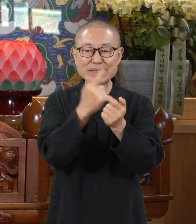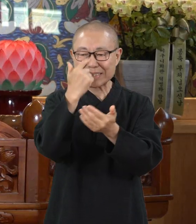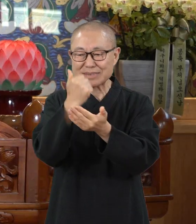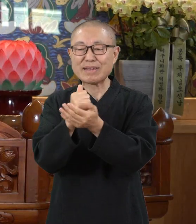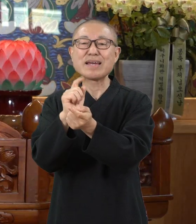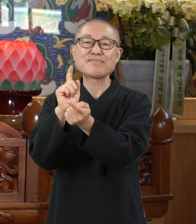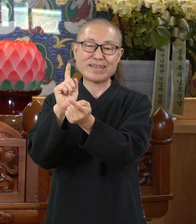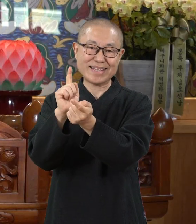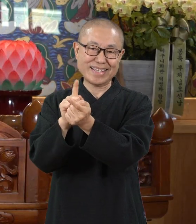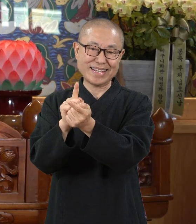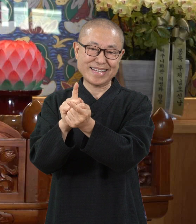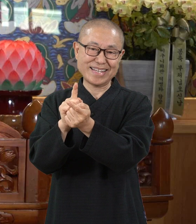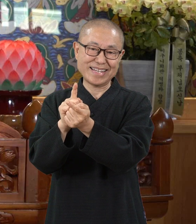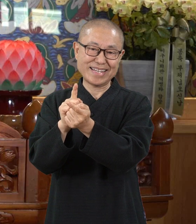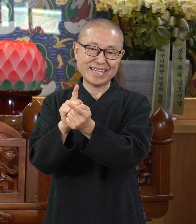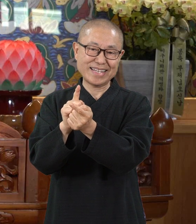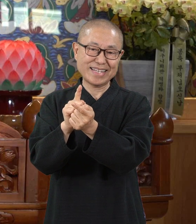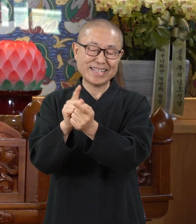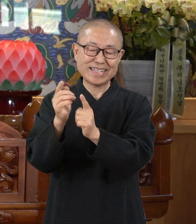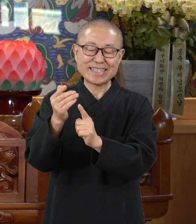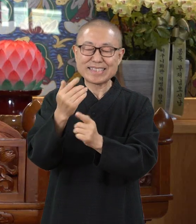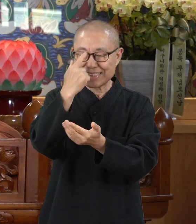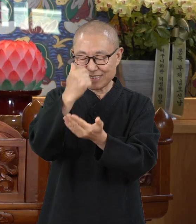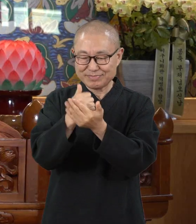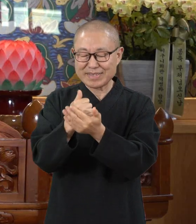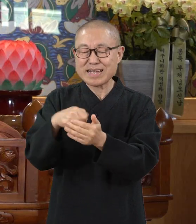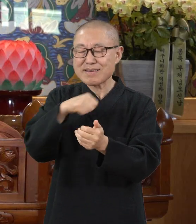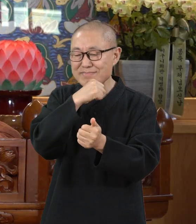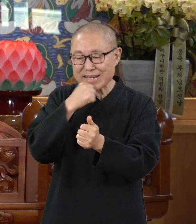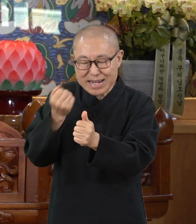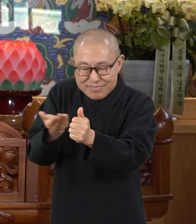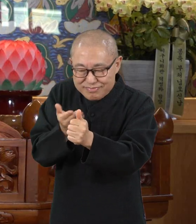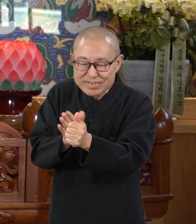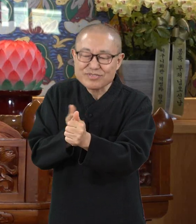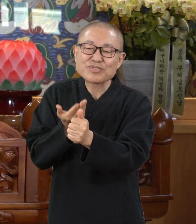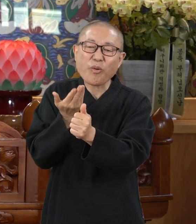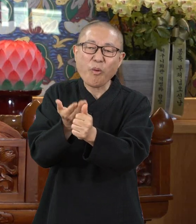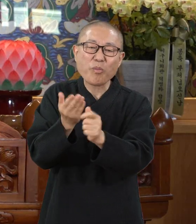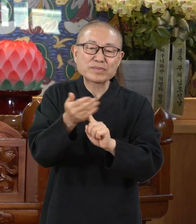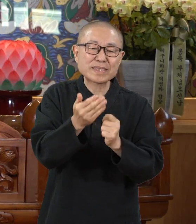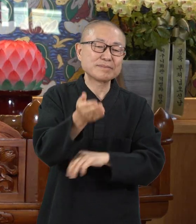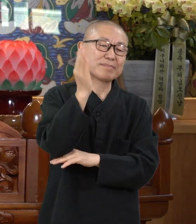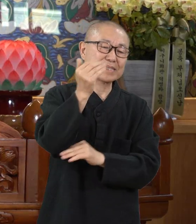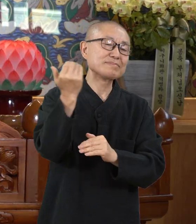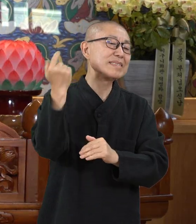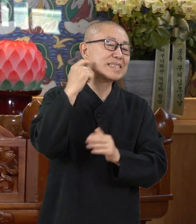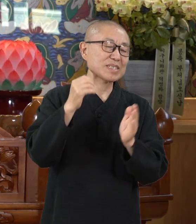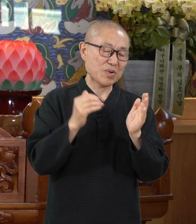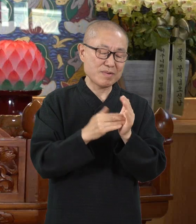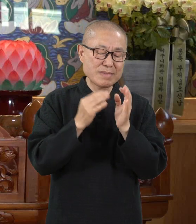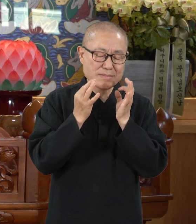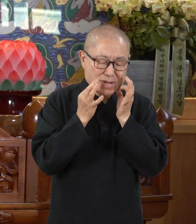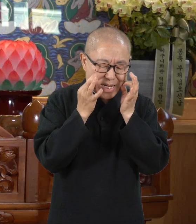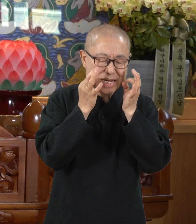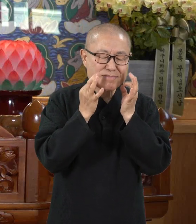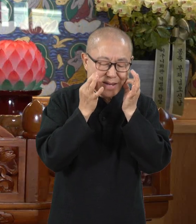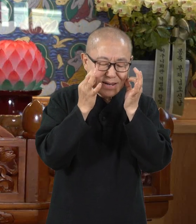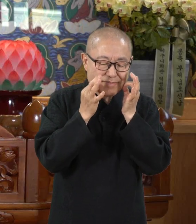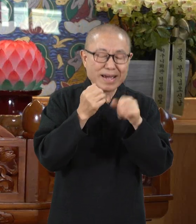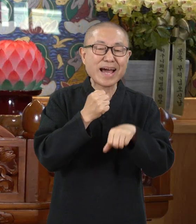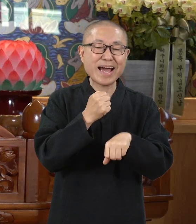승가를 만나서 스님들께 공양하고 부처님 법을 듣고 굉장히